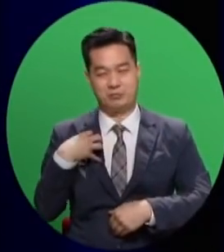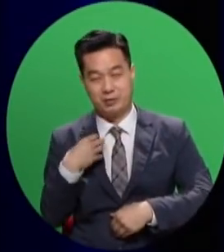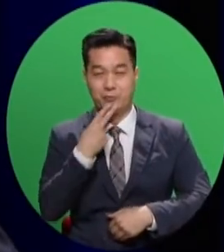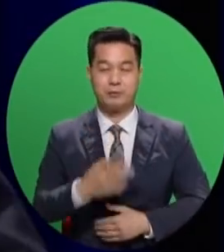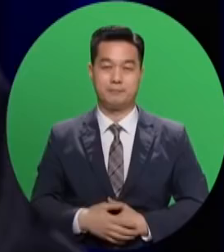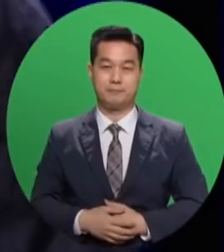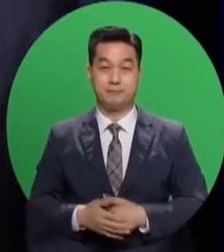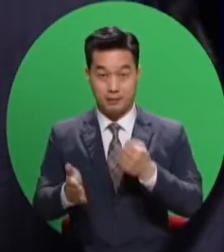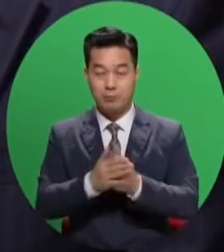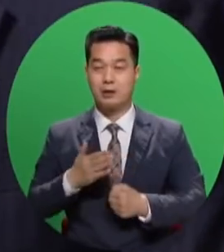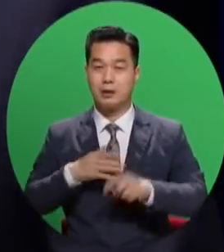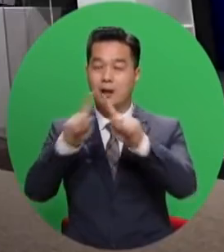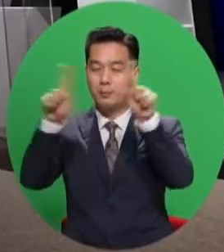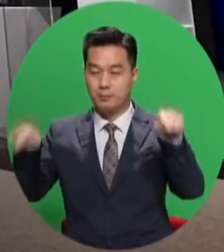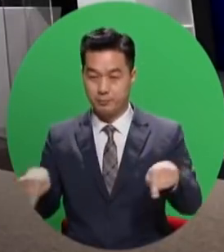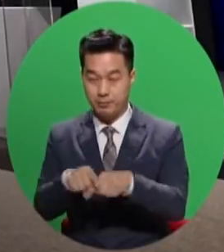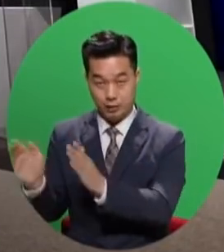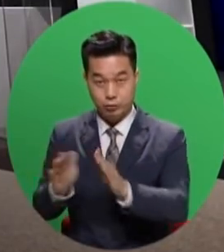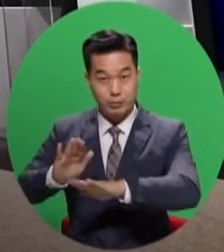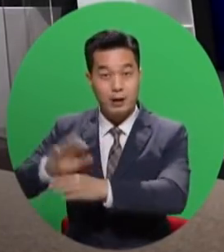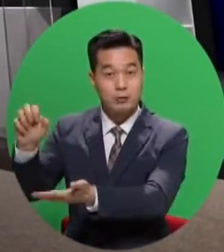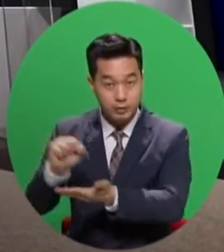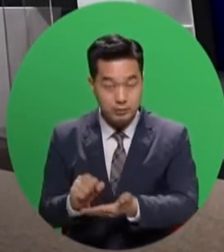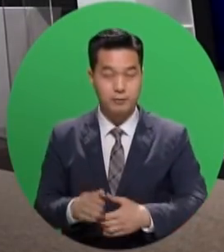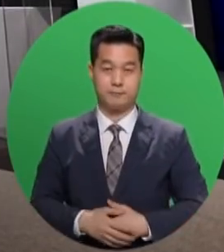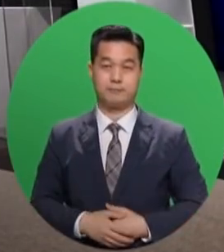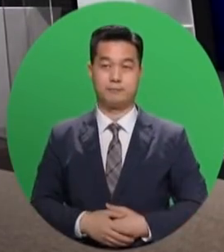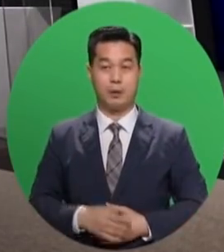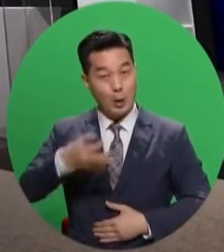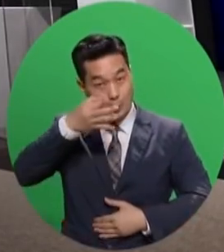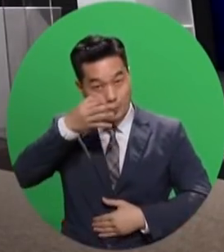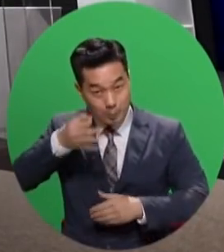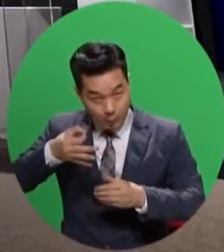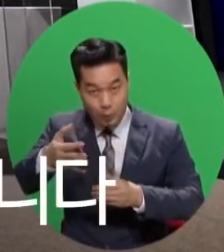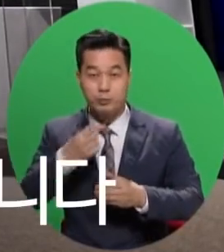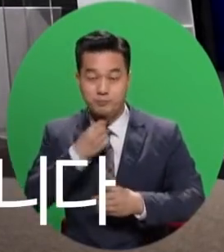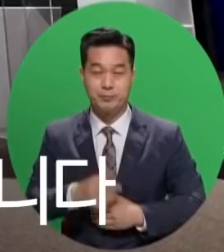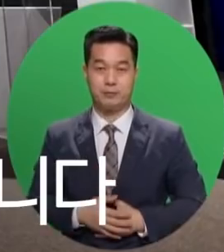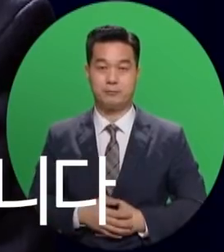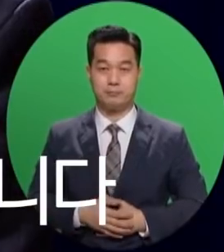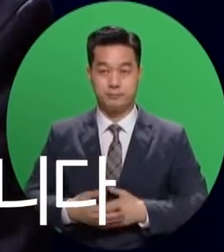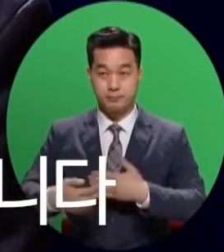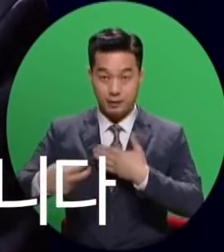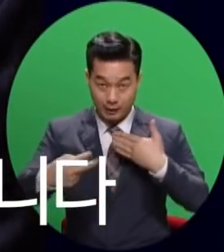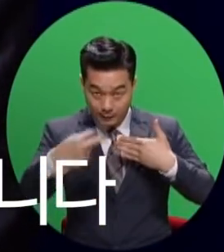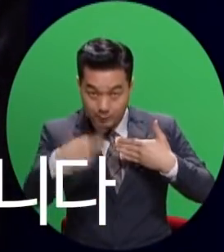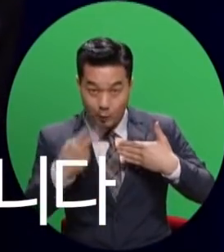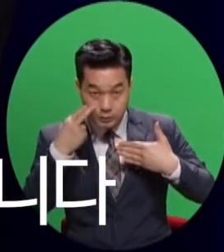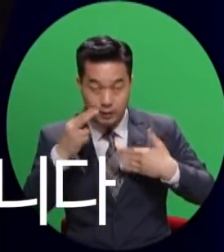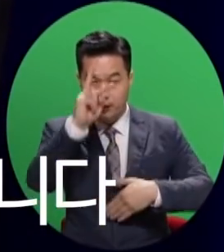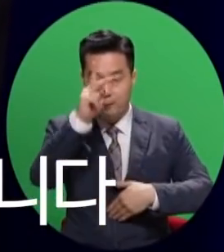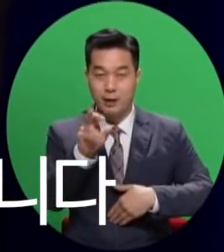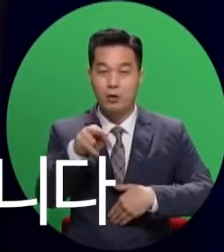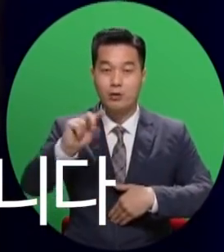생일과 도판을 도 산하 준비를 했습니다 좀 봐 주시죠 이렇게 보시면 박영선 후보